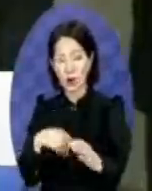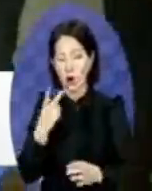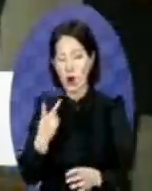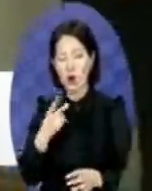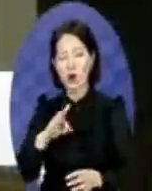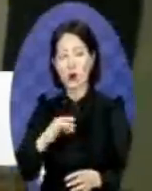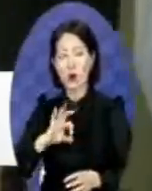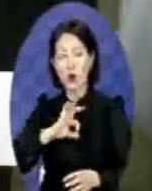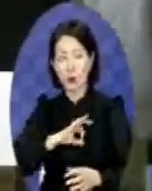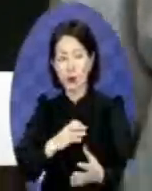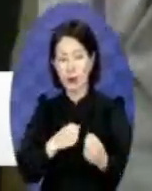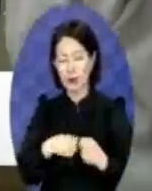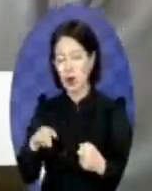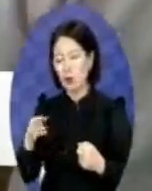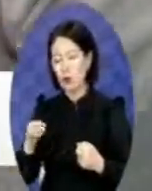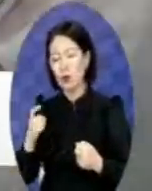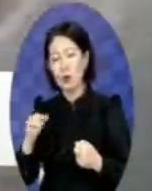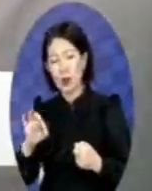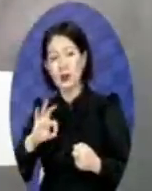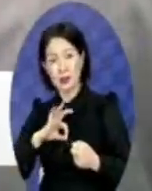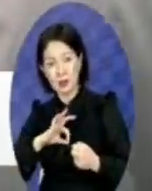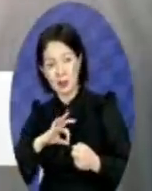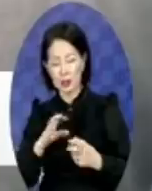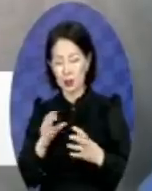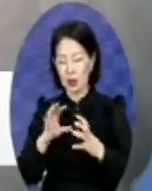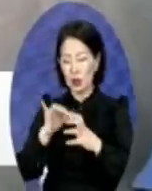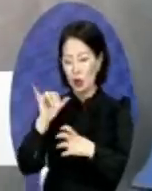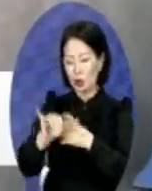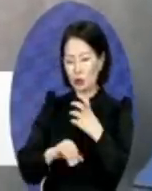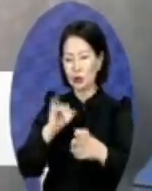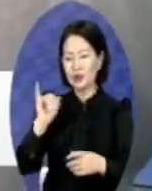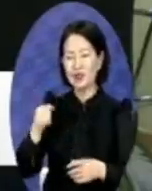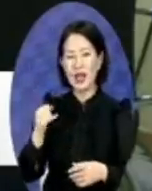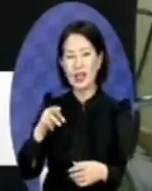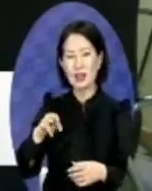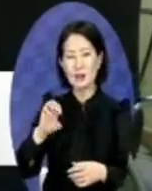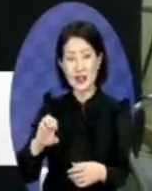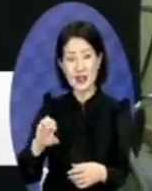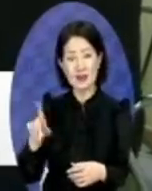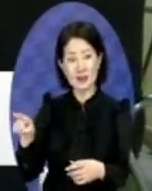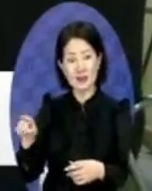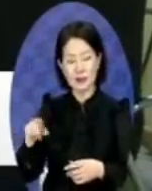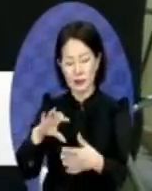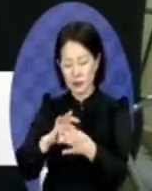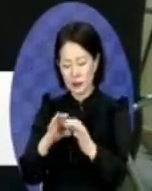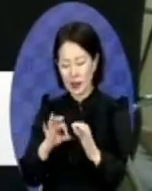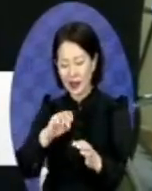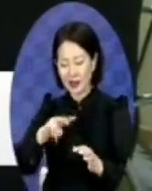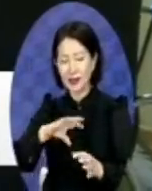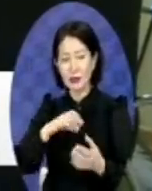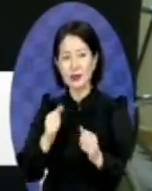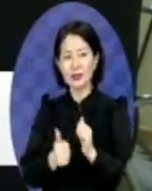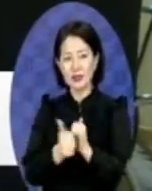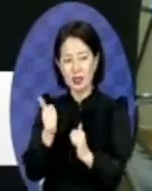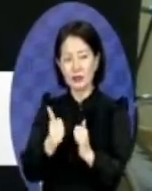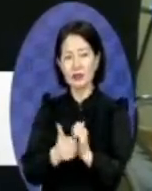улсын математик олимпиадын мөнгө хүрэл медальт, олон улсын IMC олимпиадаас алтан медаль хүртэж байсан чадварлаг сурагчид юм. Тэдний амжилтыг сургуулийн хамт